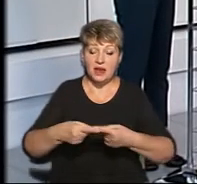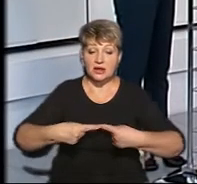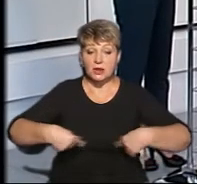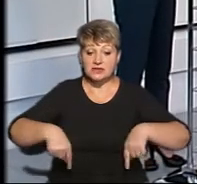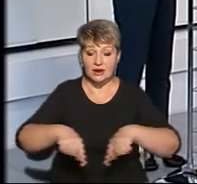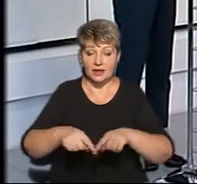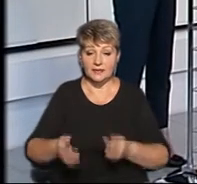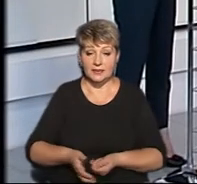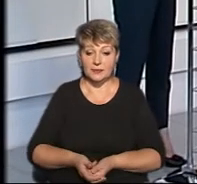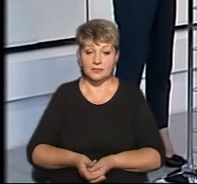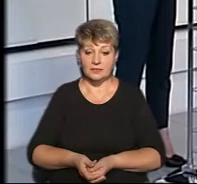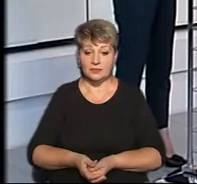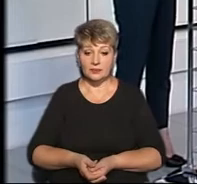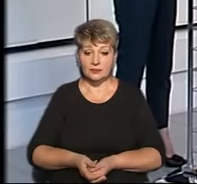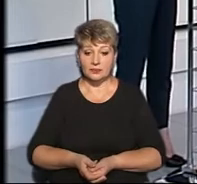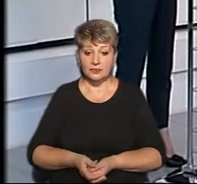ділянки.